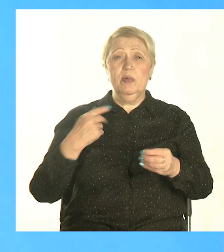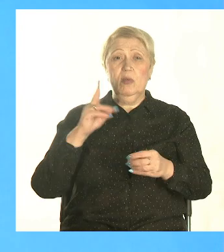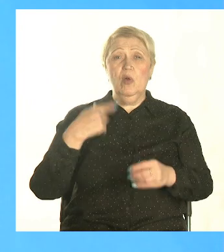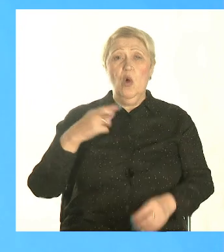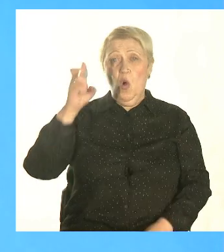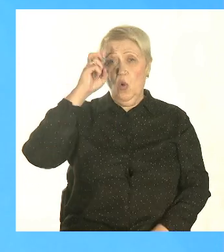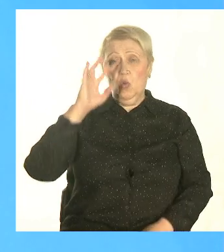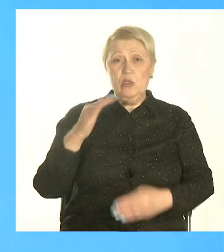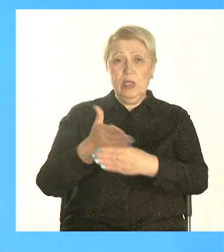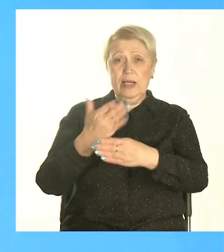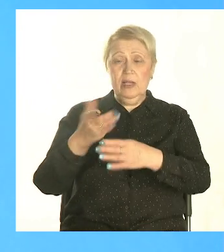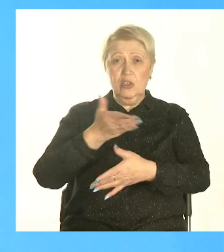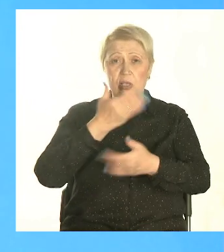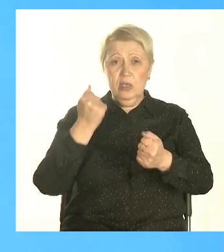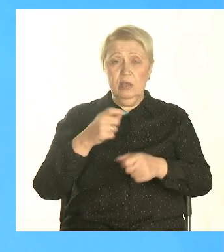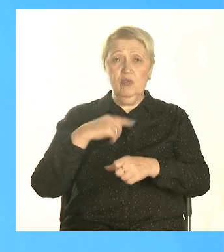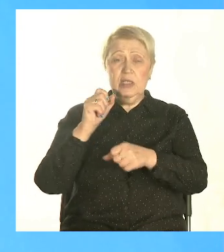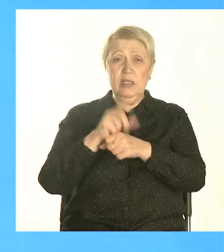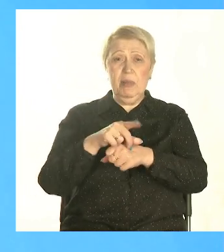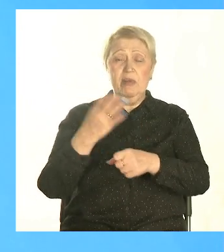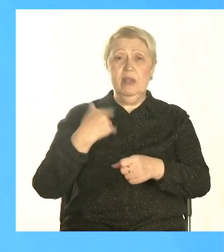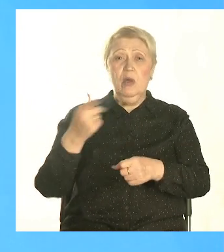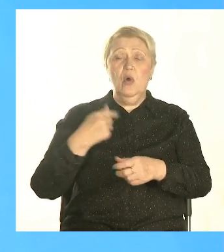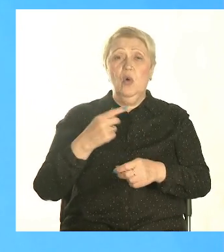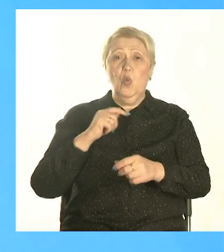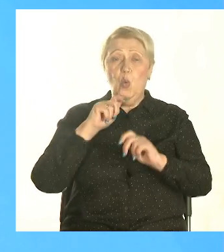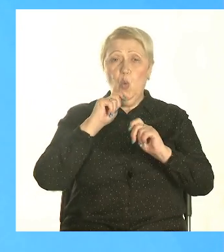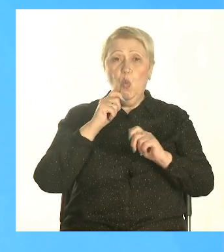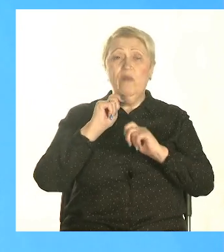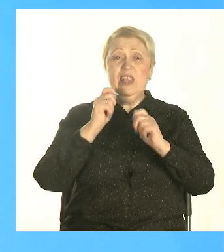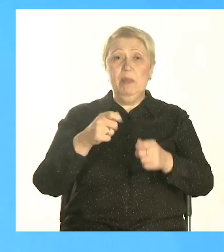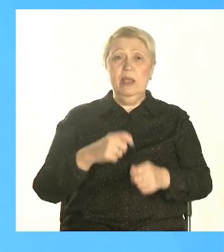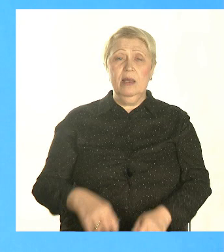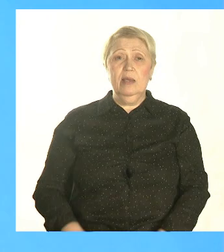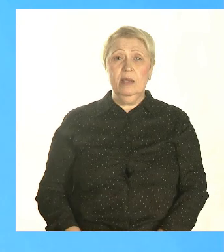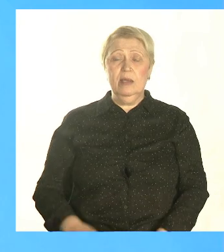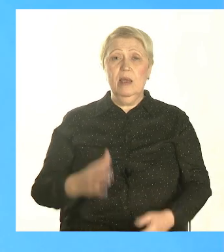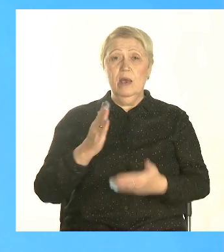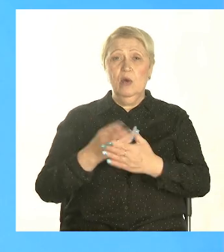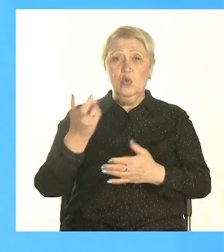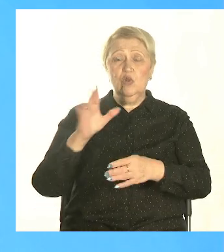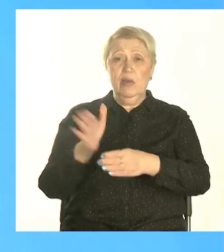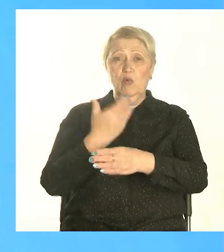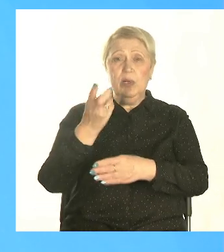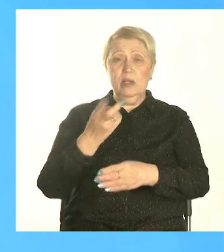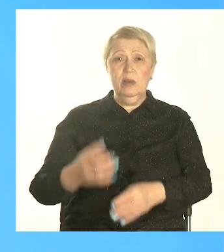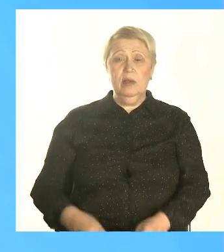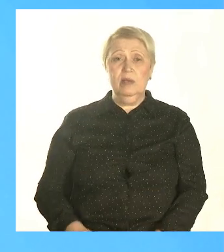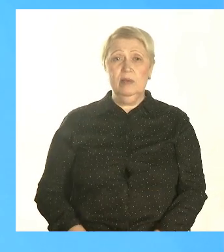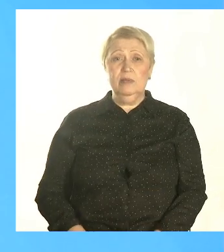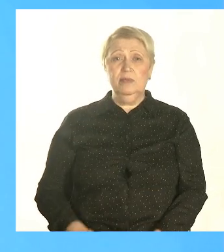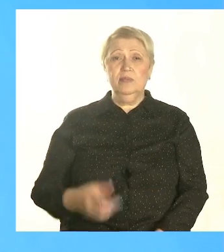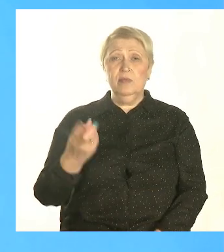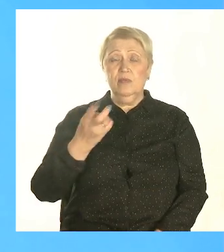госсобственность не разграничена, направляют уведомление о том, что вот в течение 30 дней уберите свалку. Да, и направляет договор к